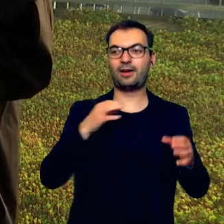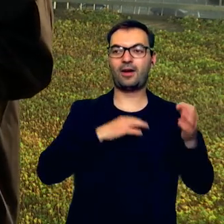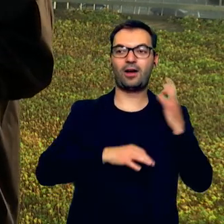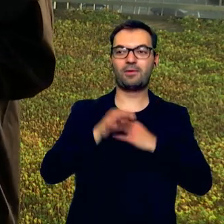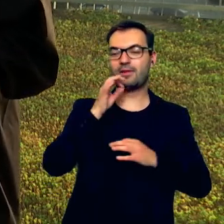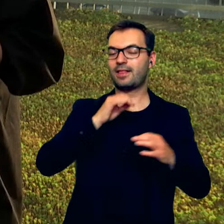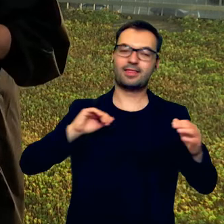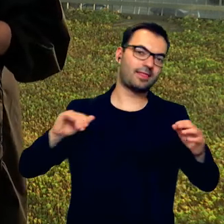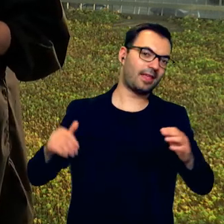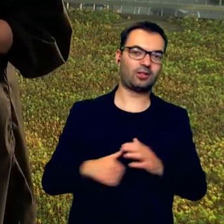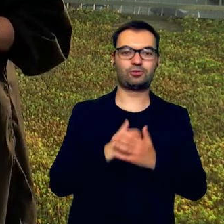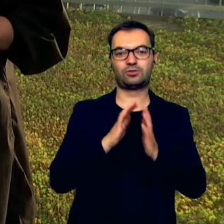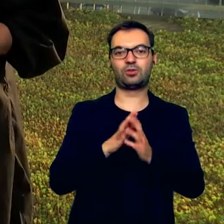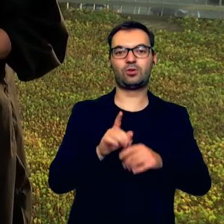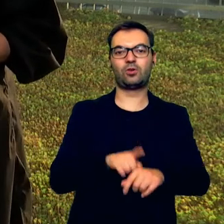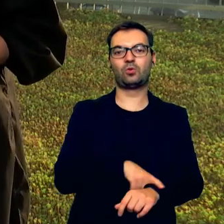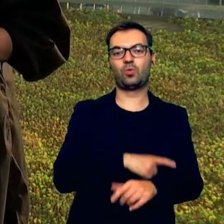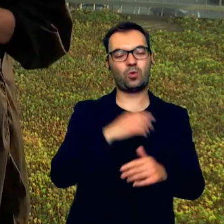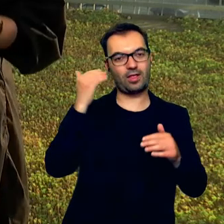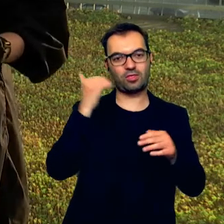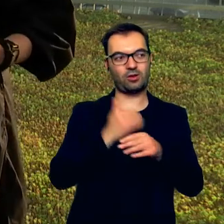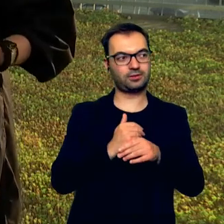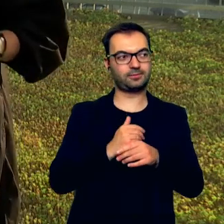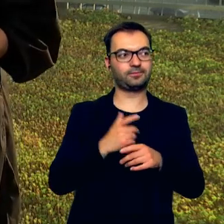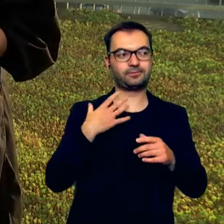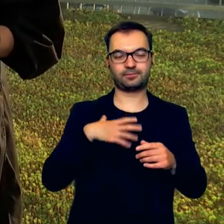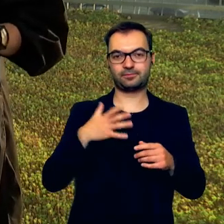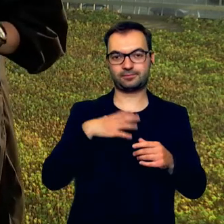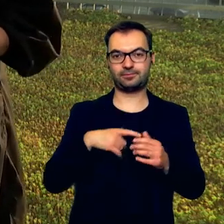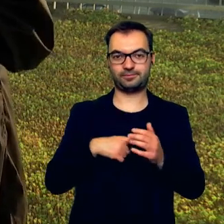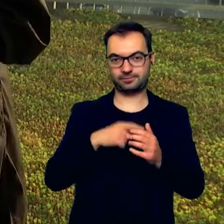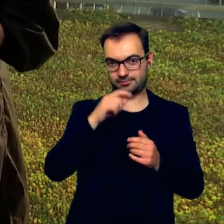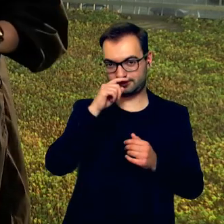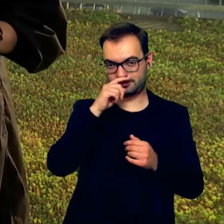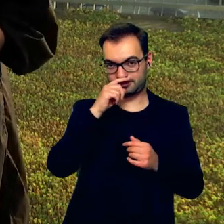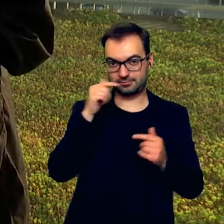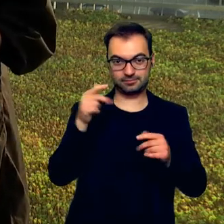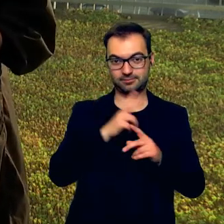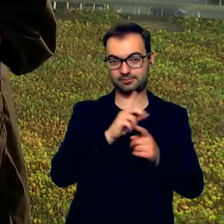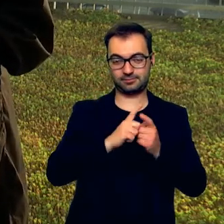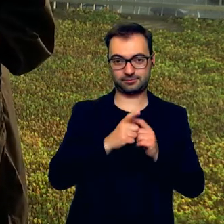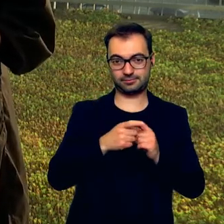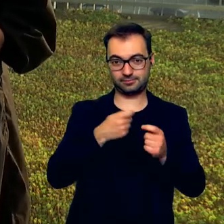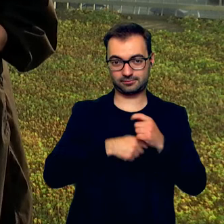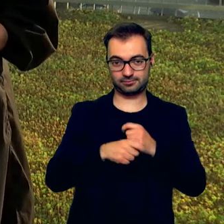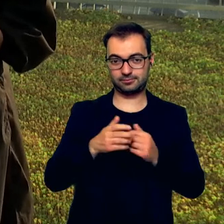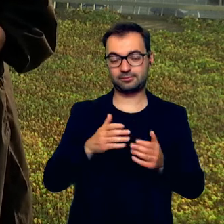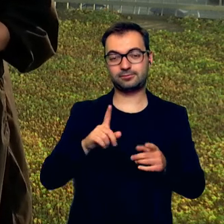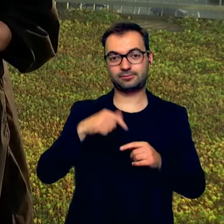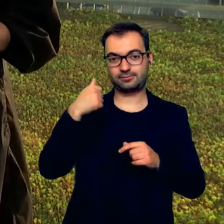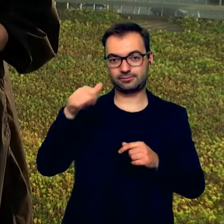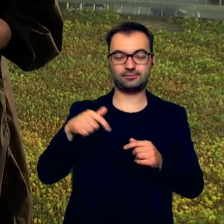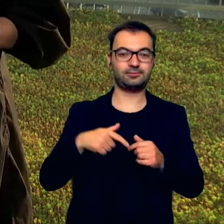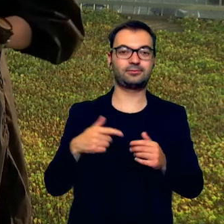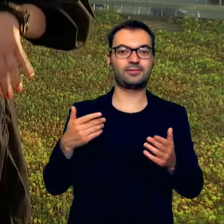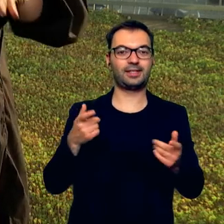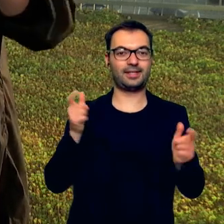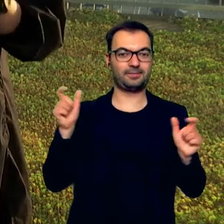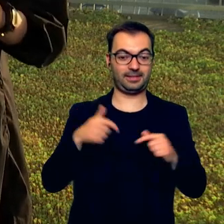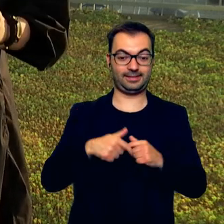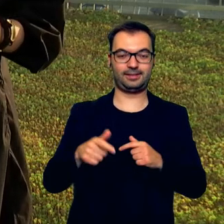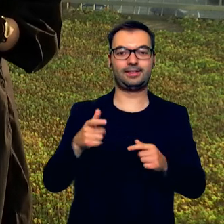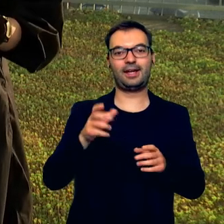opowiedzieć o swojej nowej powieści Długa Noc. Zachęcam Państwa do tego, aby uczestniczyć we wszystkich targowych spotkaniach w kolejnym tygodniu tej wyjątkowej